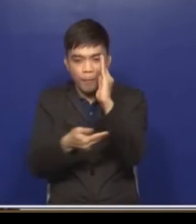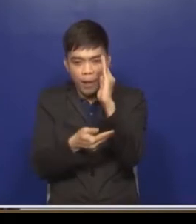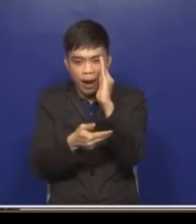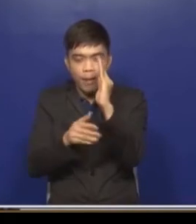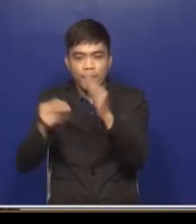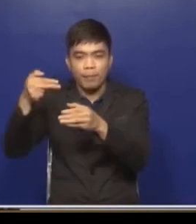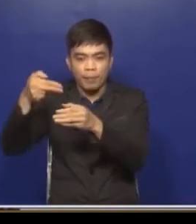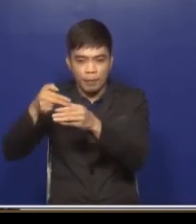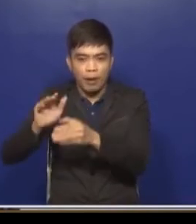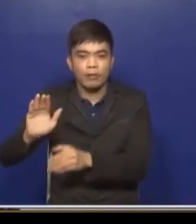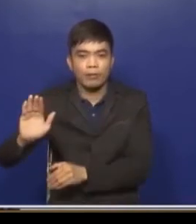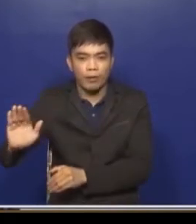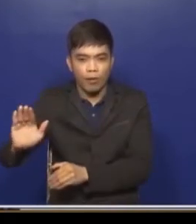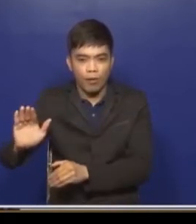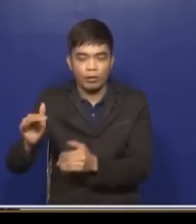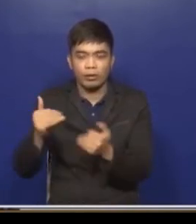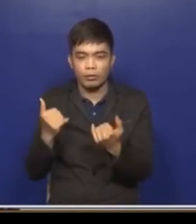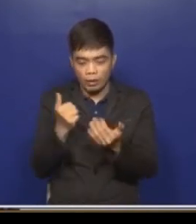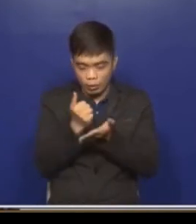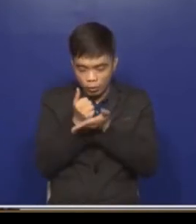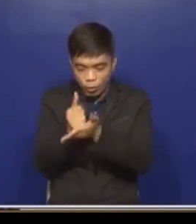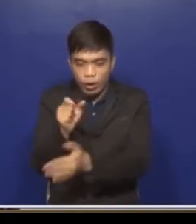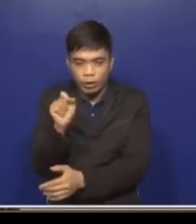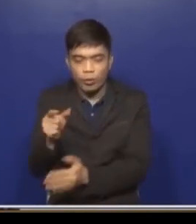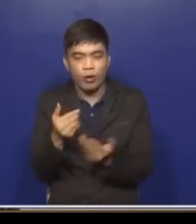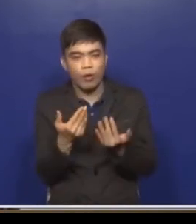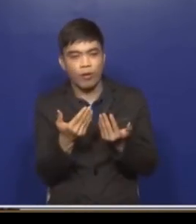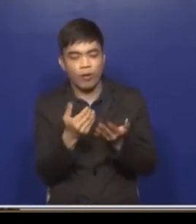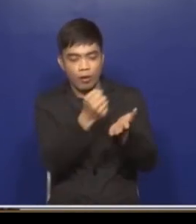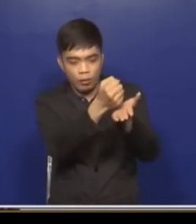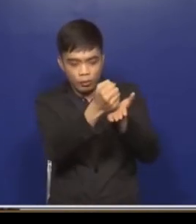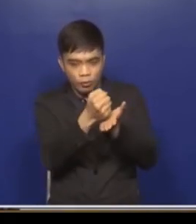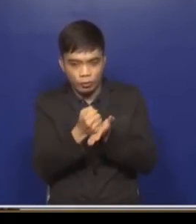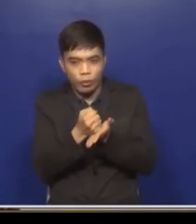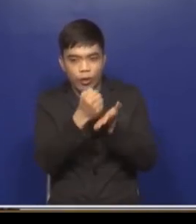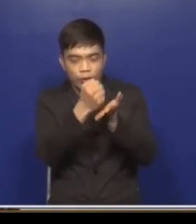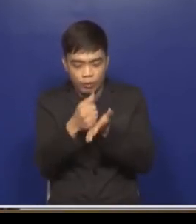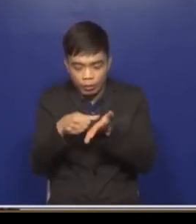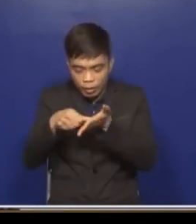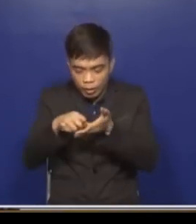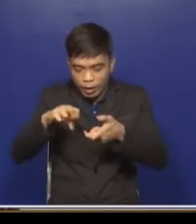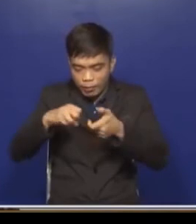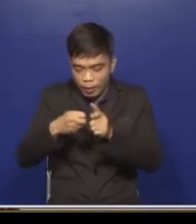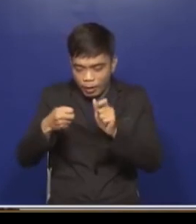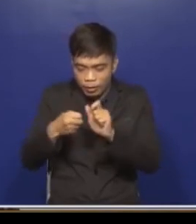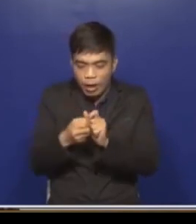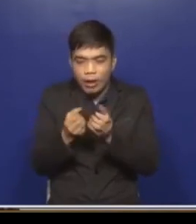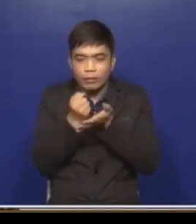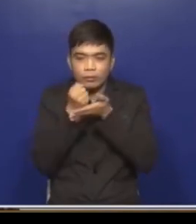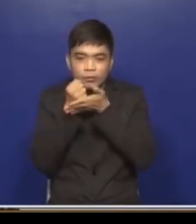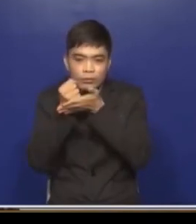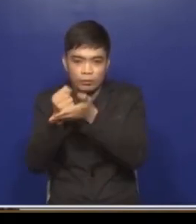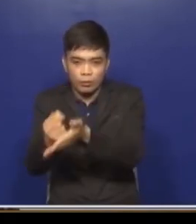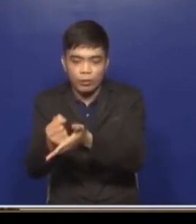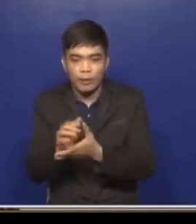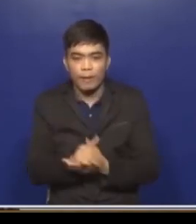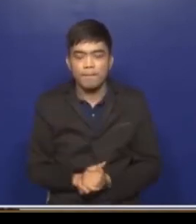ขณะนี้แล้วก็เกษตกรภัน้มนก็อย่รอคอยอยู่รอคอยการแก้ปัหาโดยต้องอาศัย